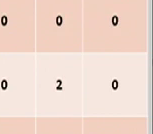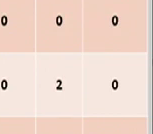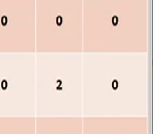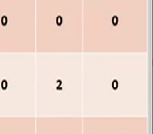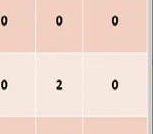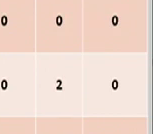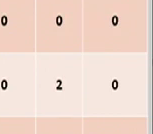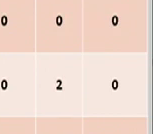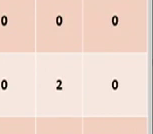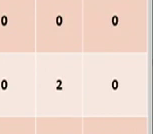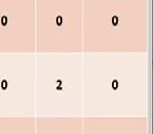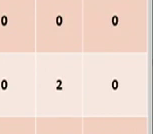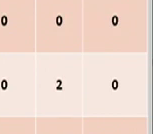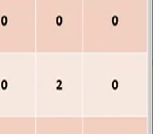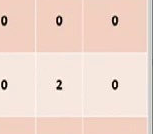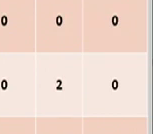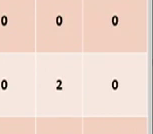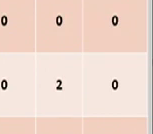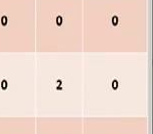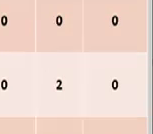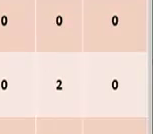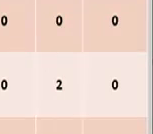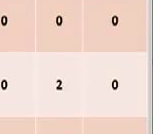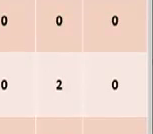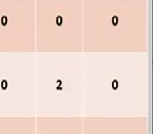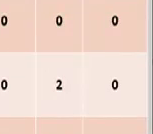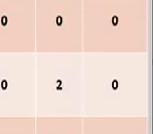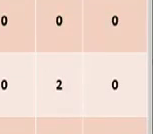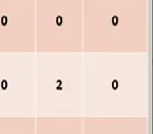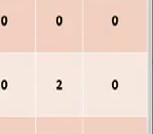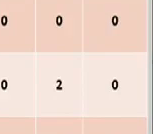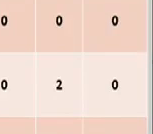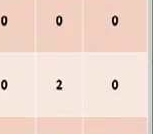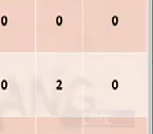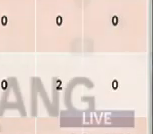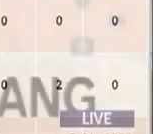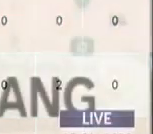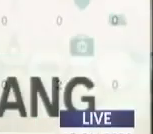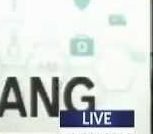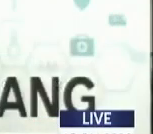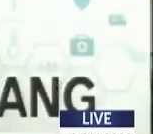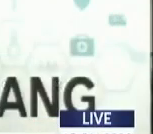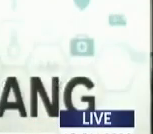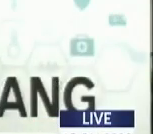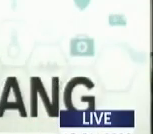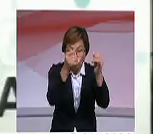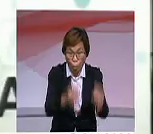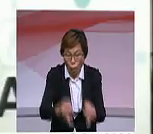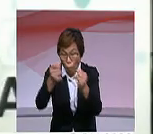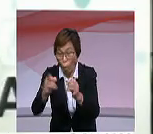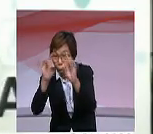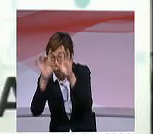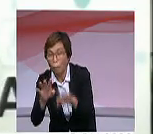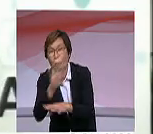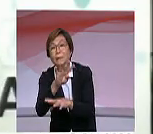King di wilayah Persekutuan Labuan ada pertambahan 2 kes menjadikan jumlah keseluruhan 5 kes, jumlah individu yang disaring